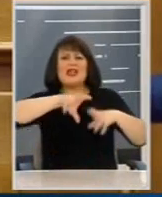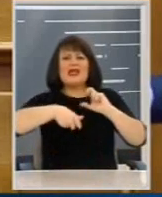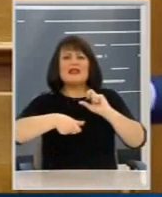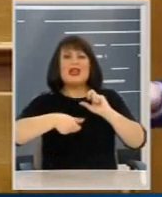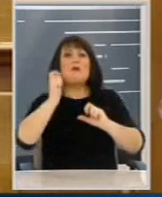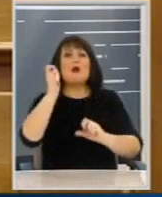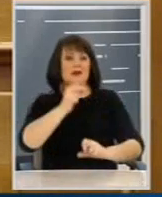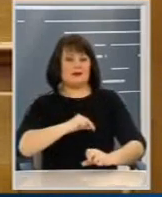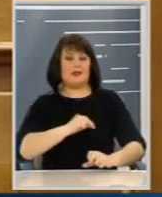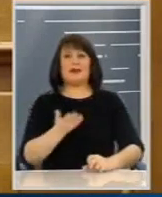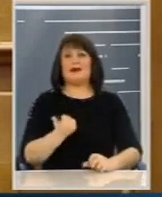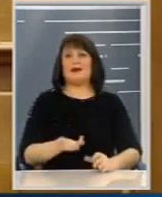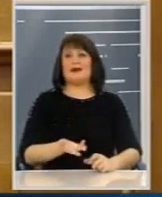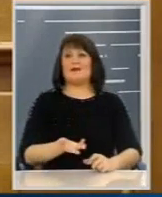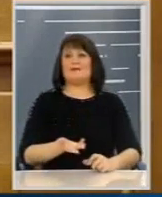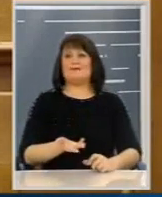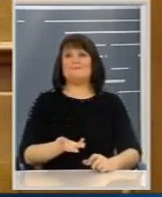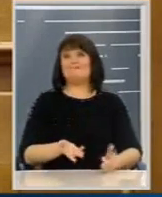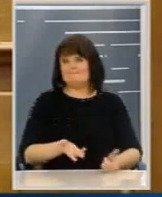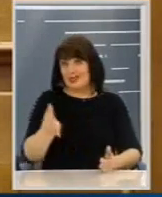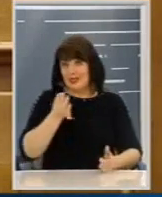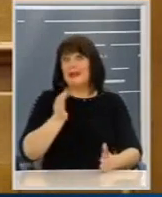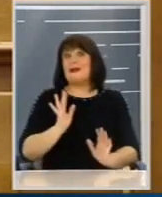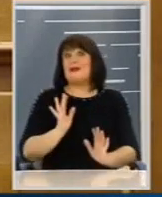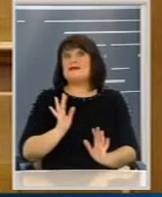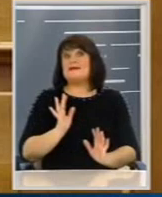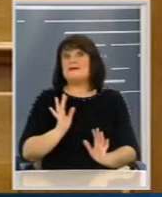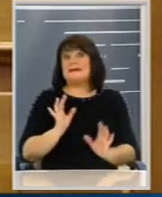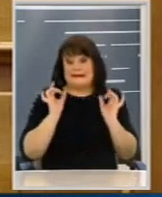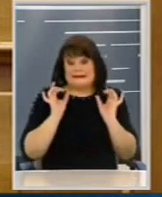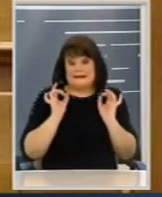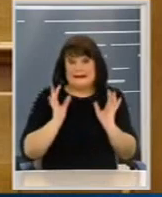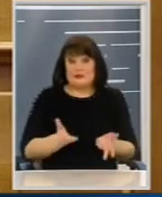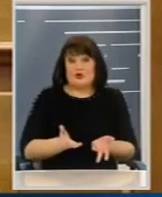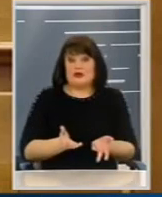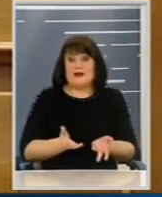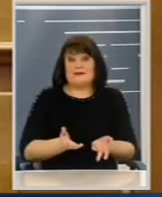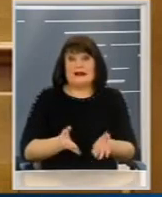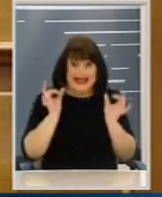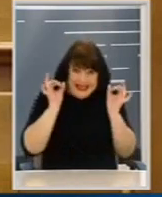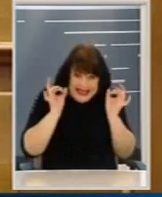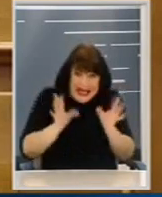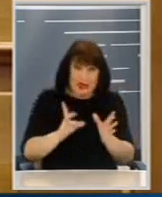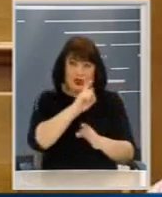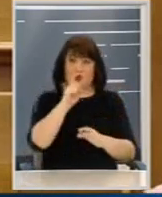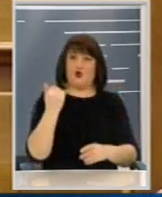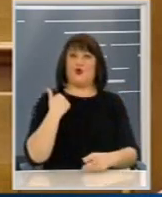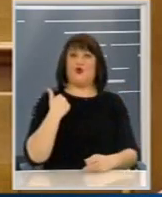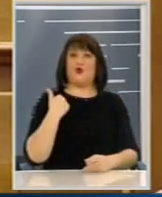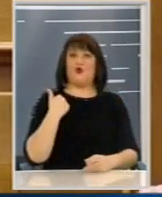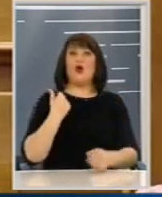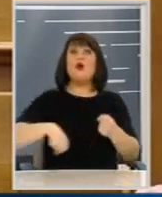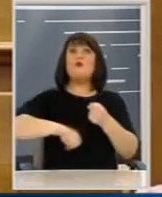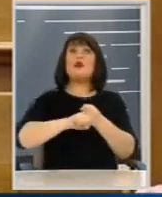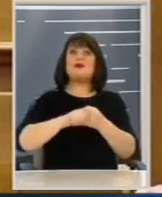πολιτικά. Δεν είναι τυχαίο ότι στην ερώτησή σας δεν θίγεται καθόλου το ζήτημα της ποδοσφαιρικής